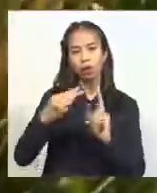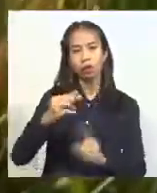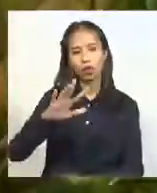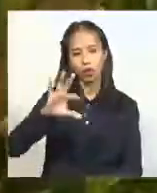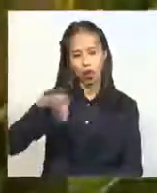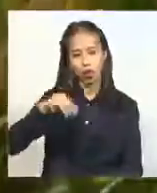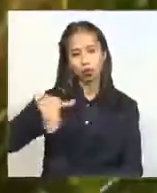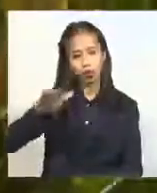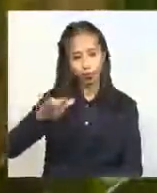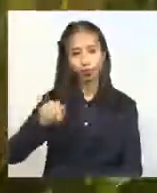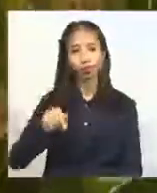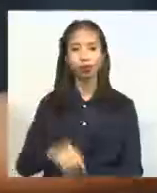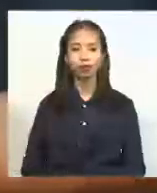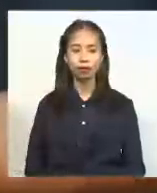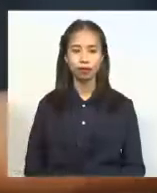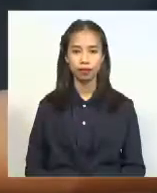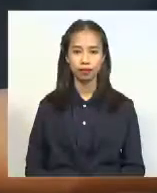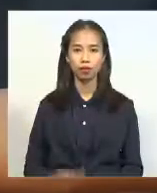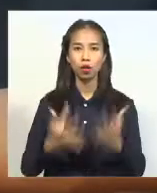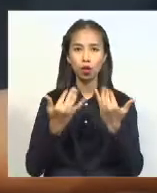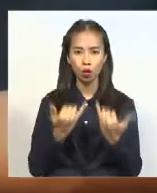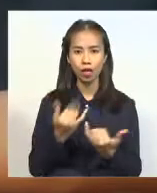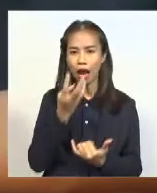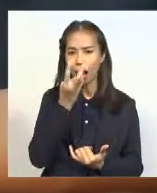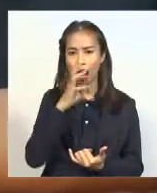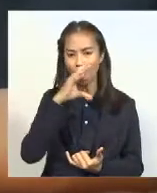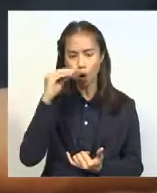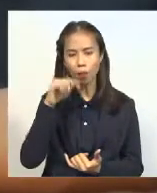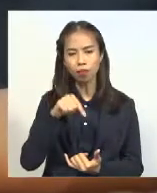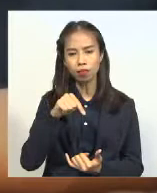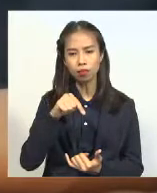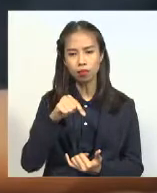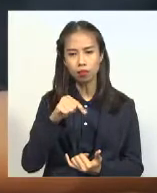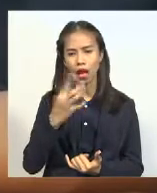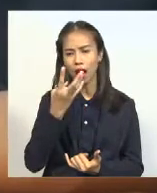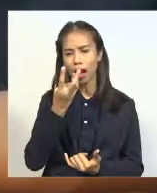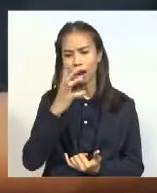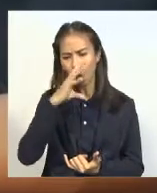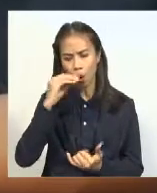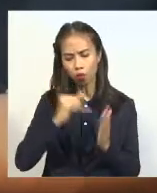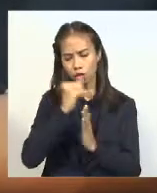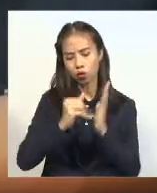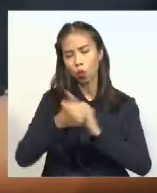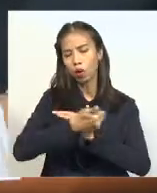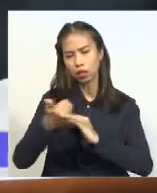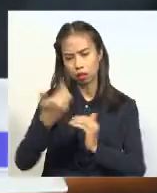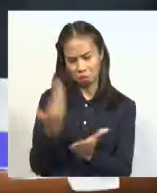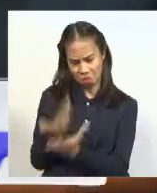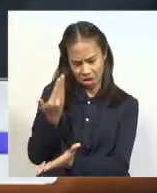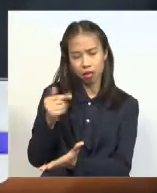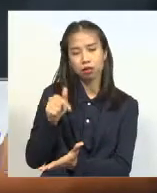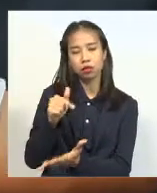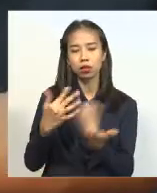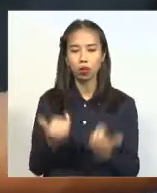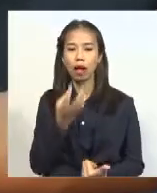19,586 บาท25สตางค์ แต่ตอนนี้ราคาข้าวหอมมะลิหรือหอมนอกจังหวัดนะครับเป็นราคาที่สูงมากหอมมะลิ